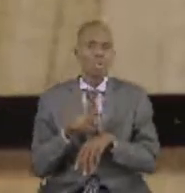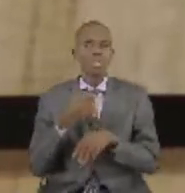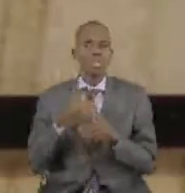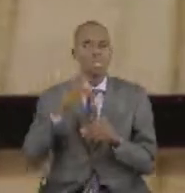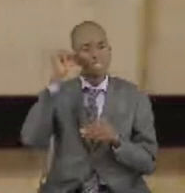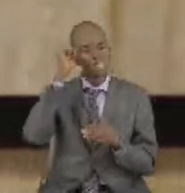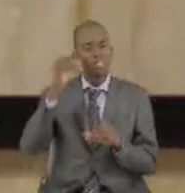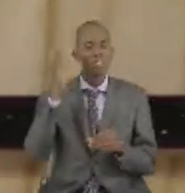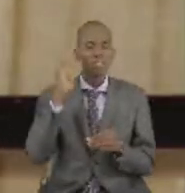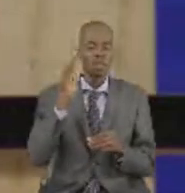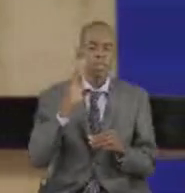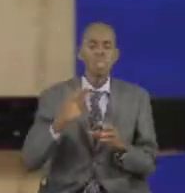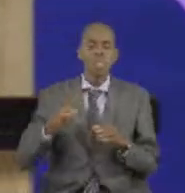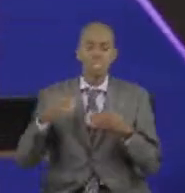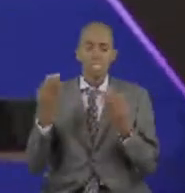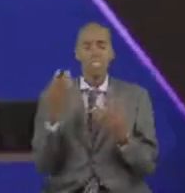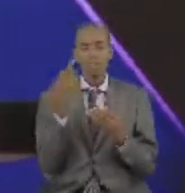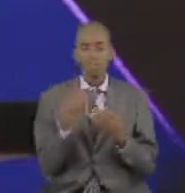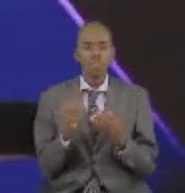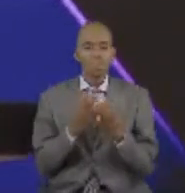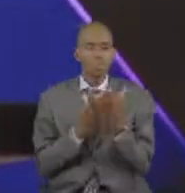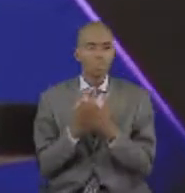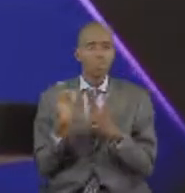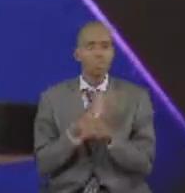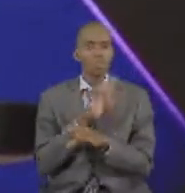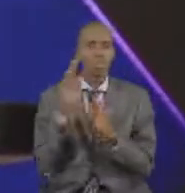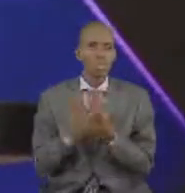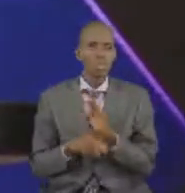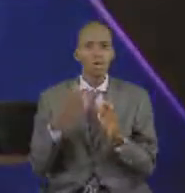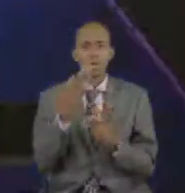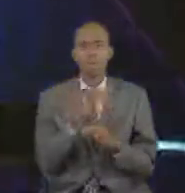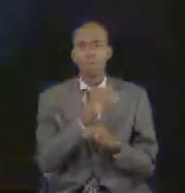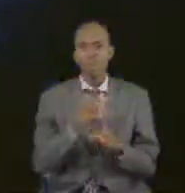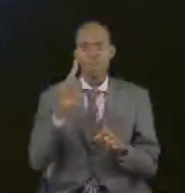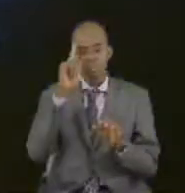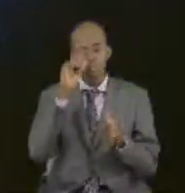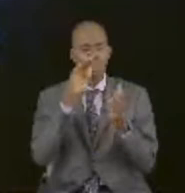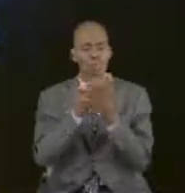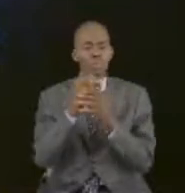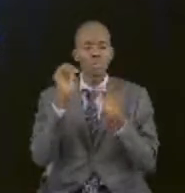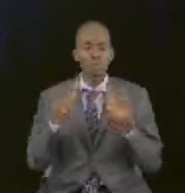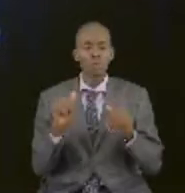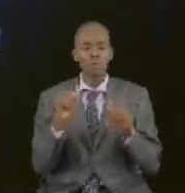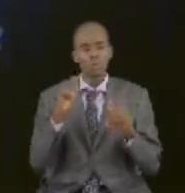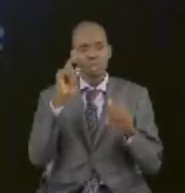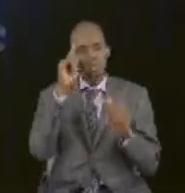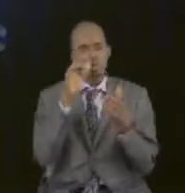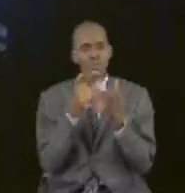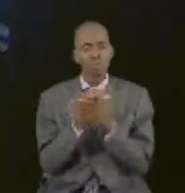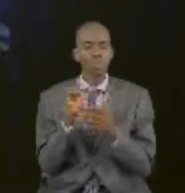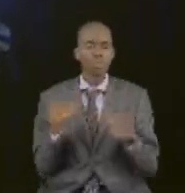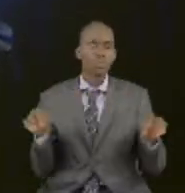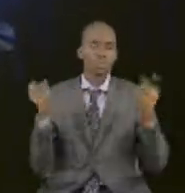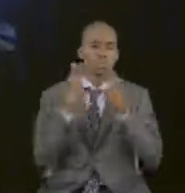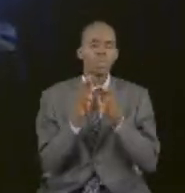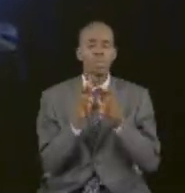témoignage et leur donner il a manifesté la véracité la main la fiabilité d'un